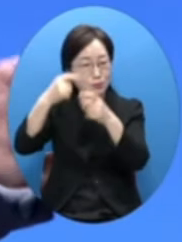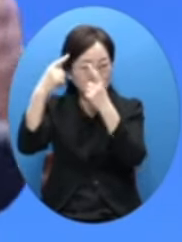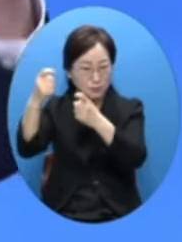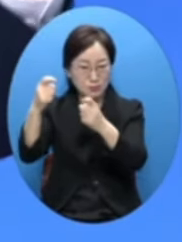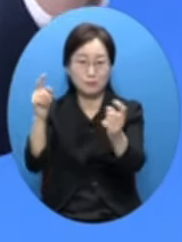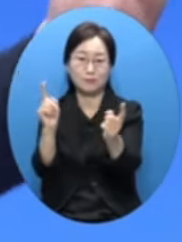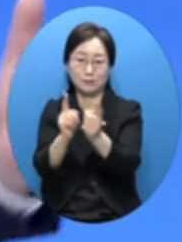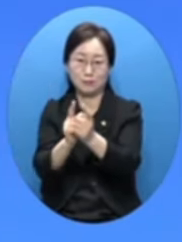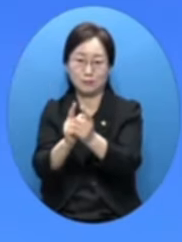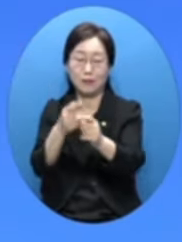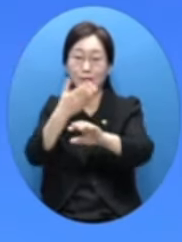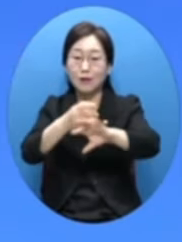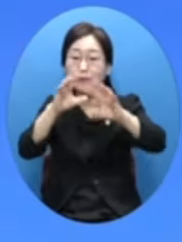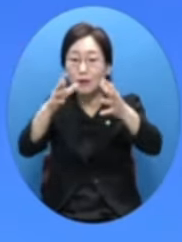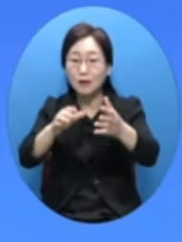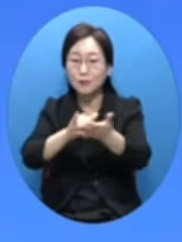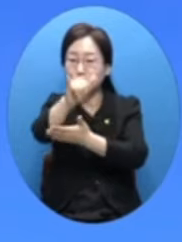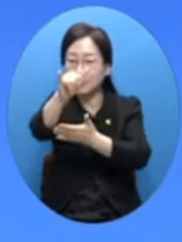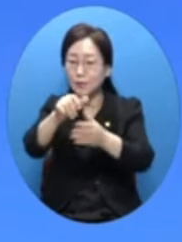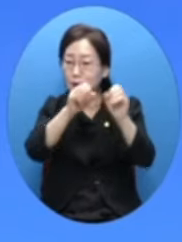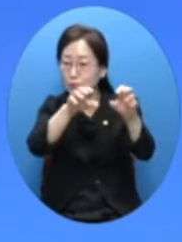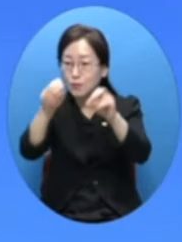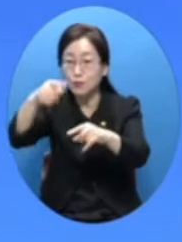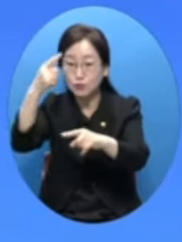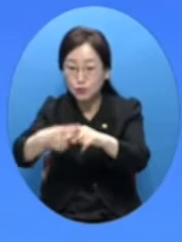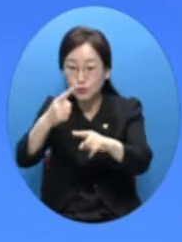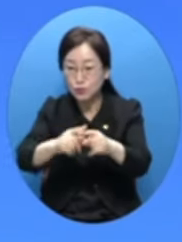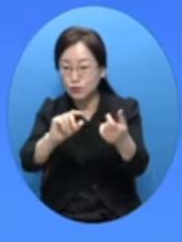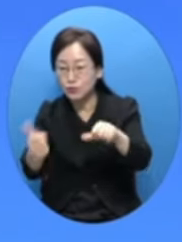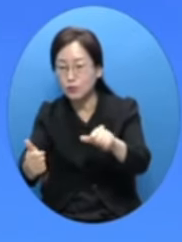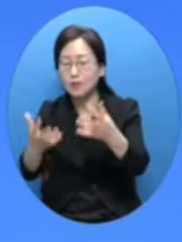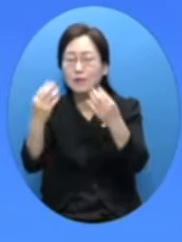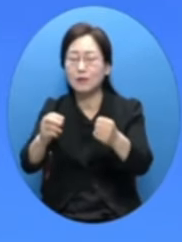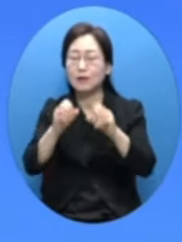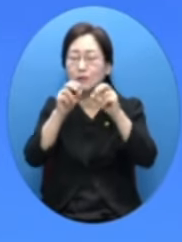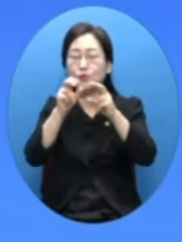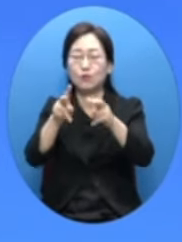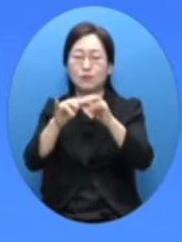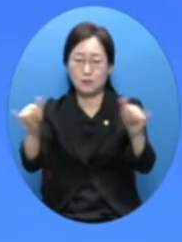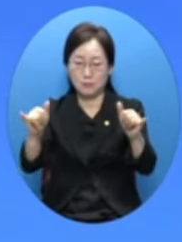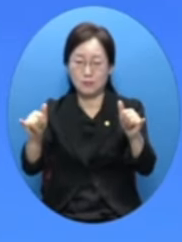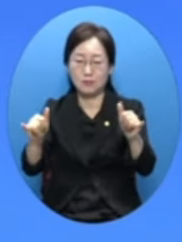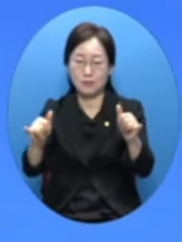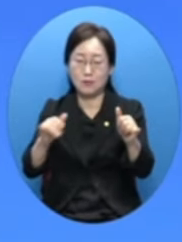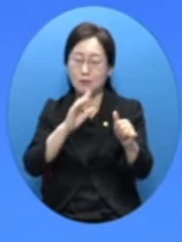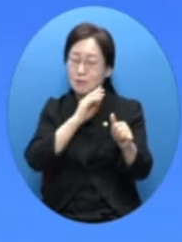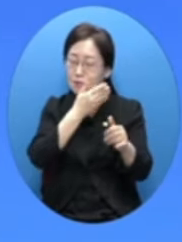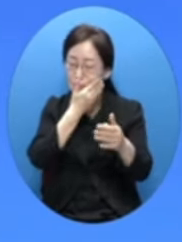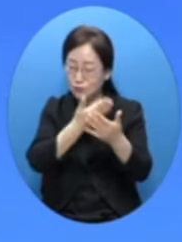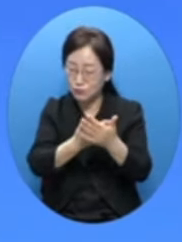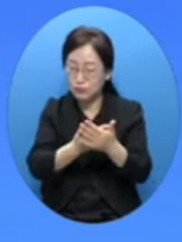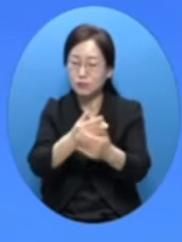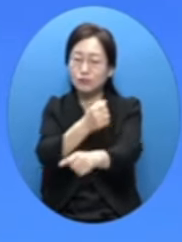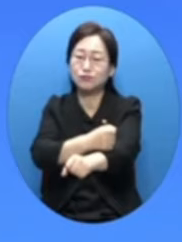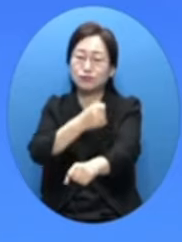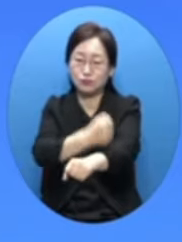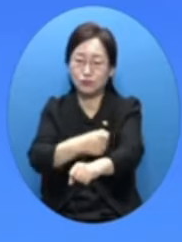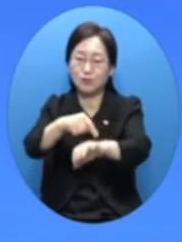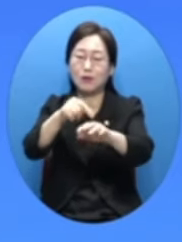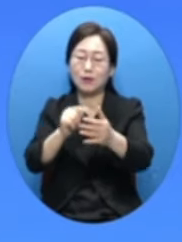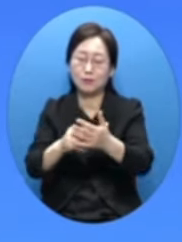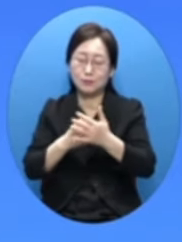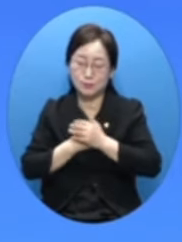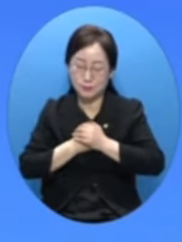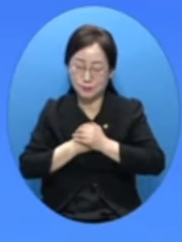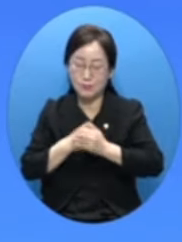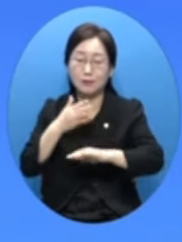나가 선교하다가 소천하시고 순교하신 모든 우리 선교사님들의 그 귀한 공헌을 우리 마음속에 새기며